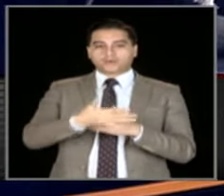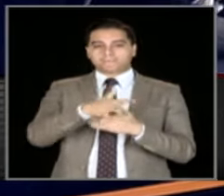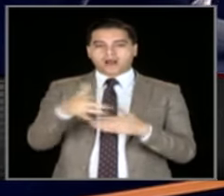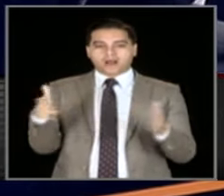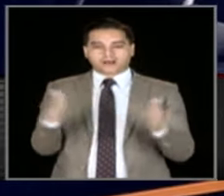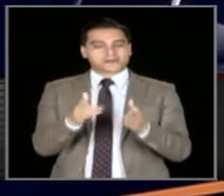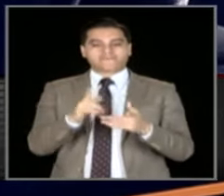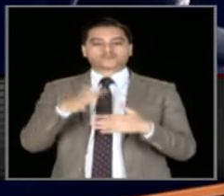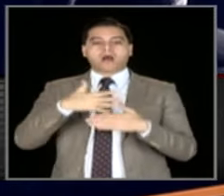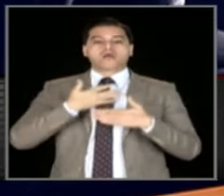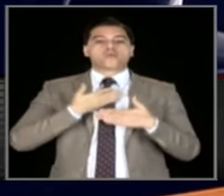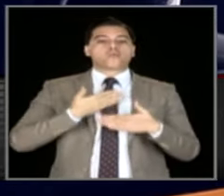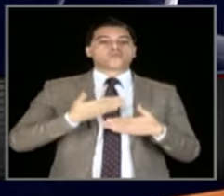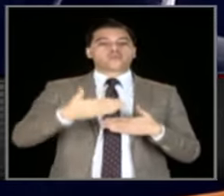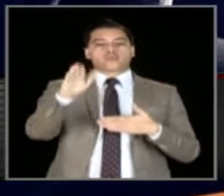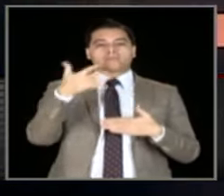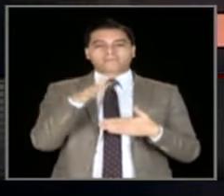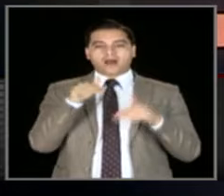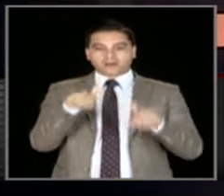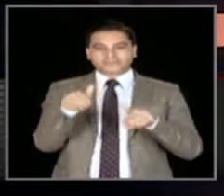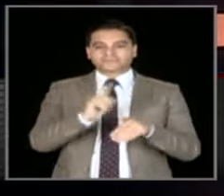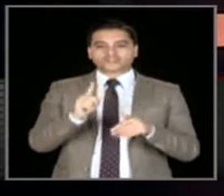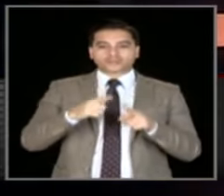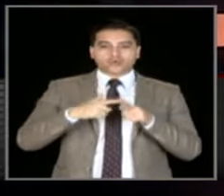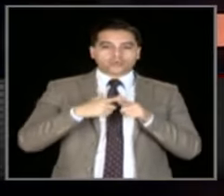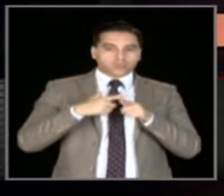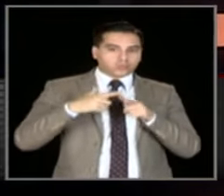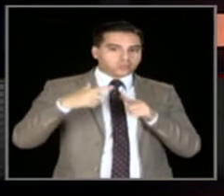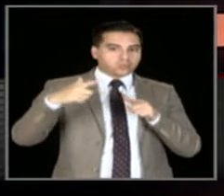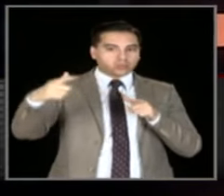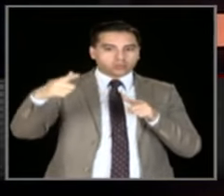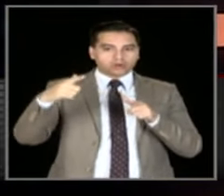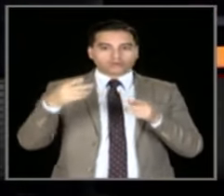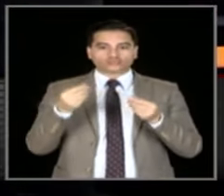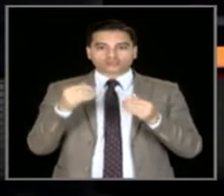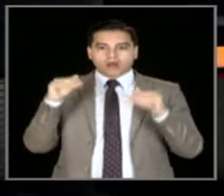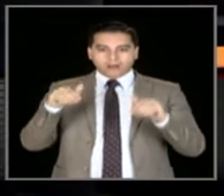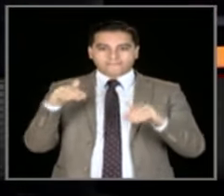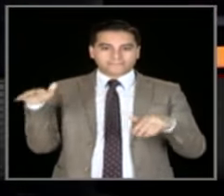البحر الوحيد اللي ملوش حدود بريه؟